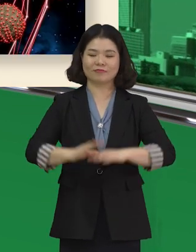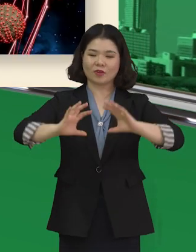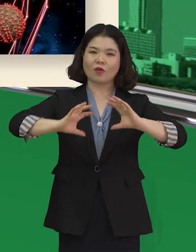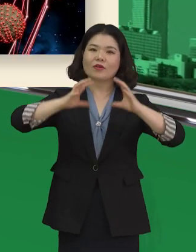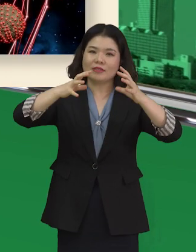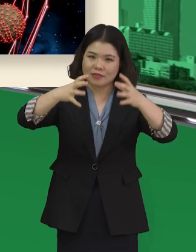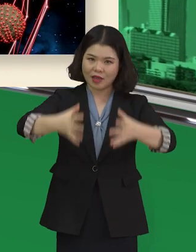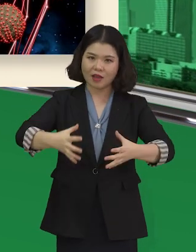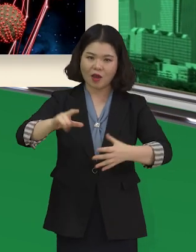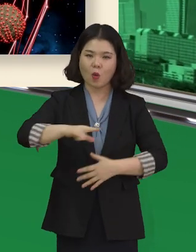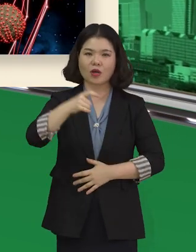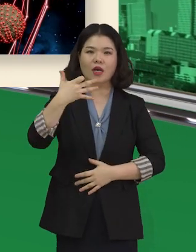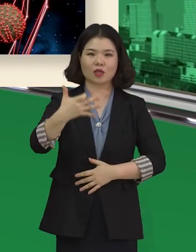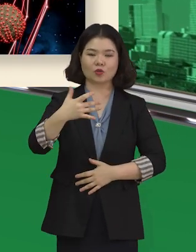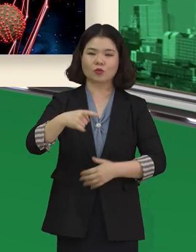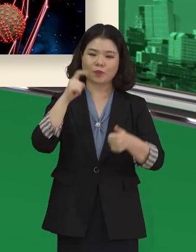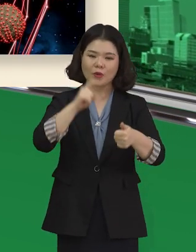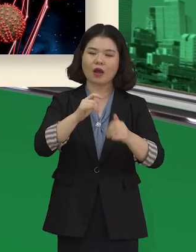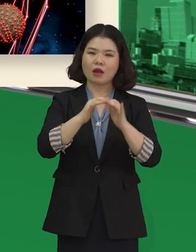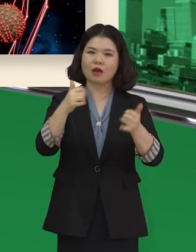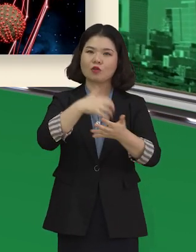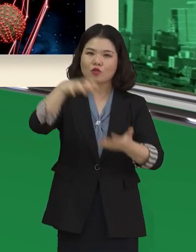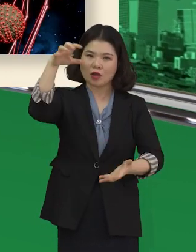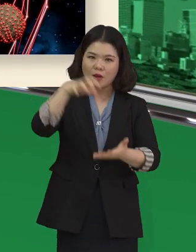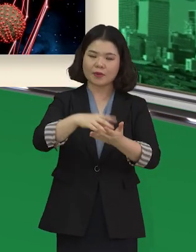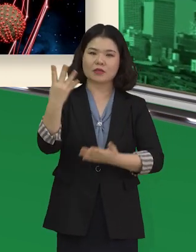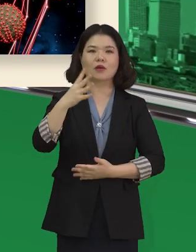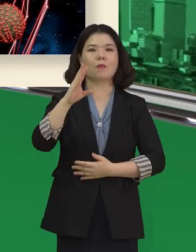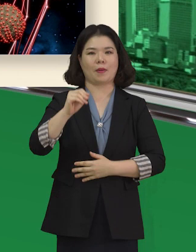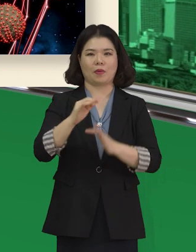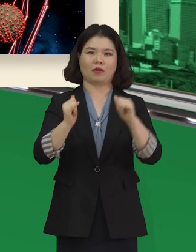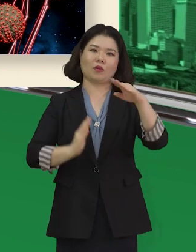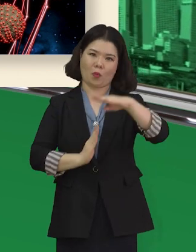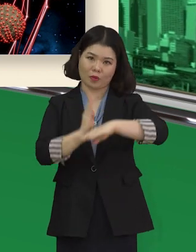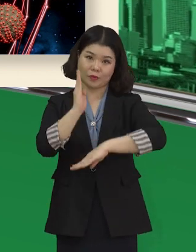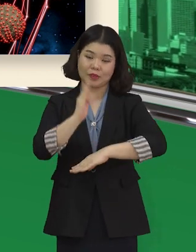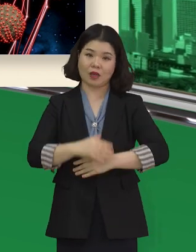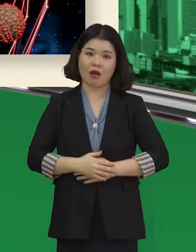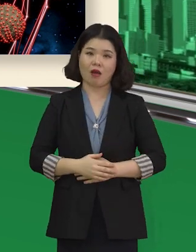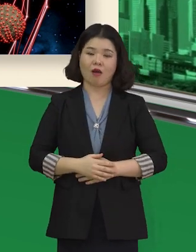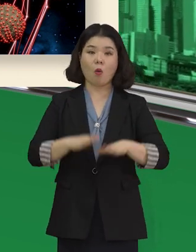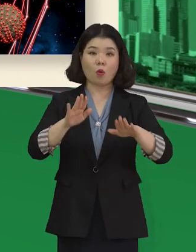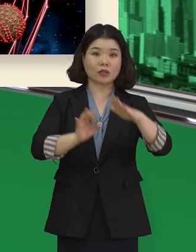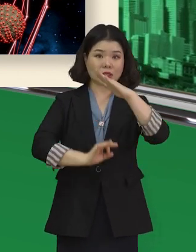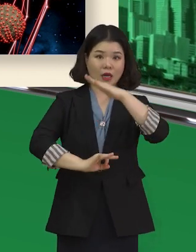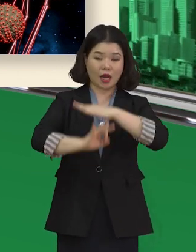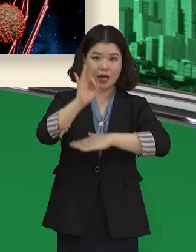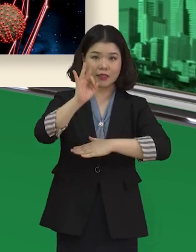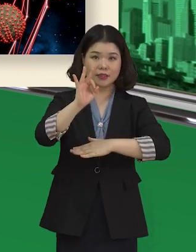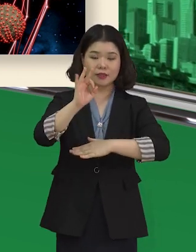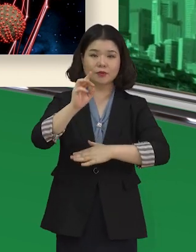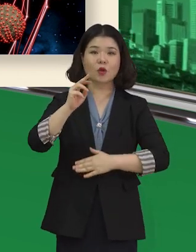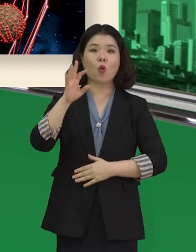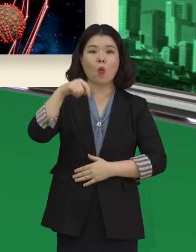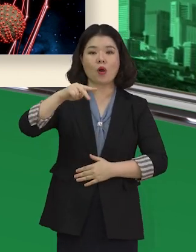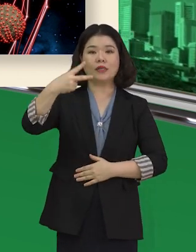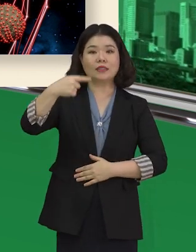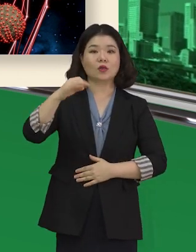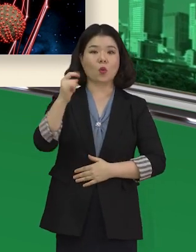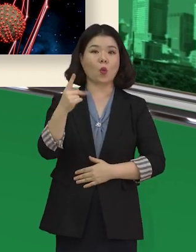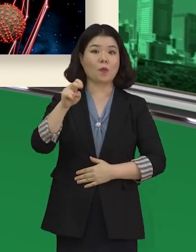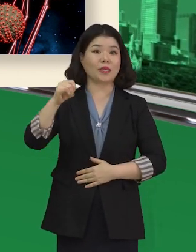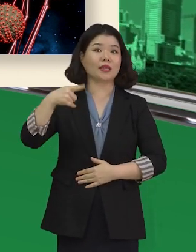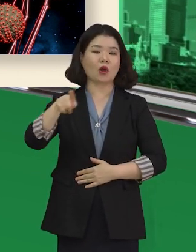세계 코로나19 누적 확진자가 4천만 명을 넘어섰습니다. 오늘 오전 국제통계 사이트